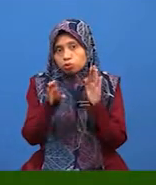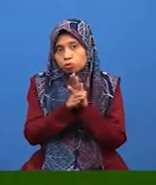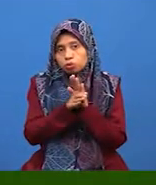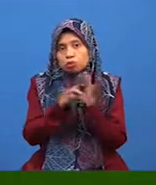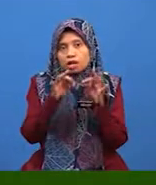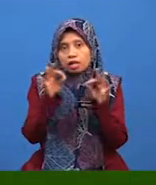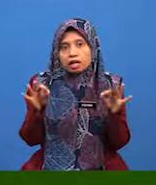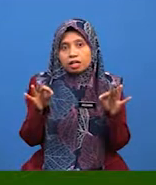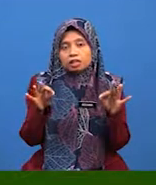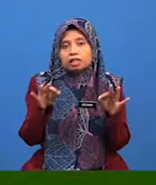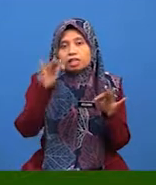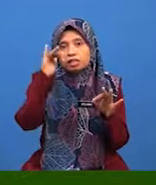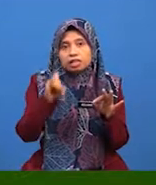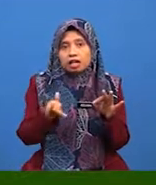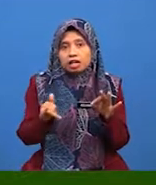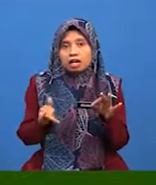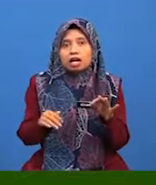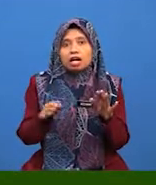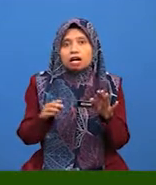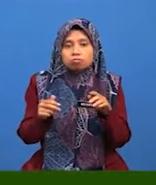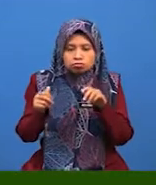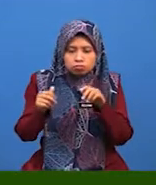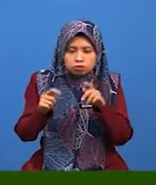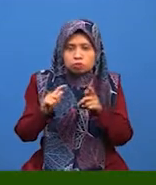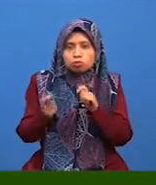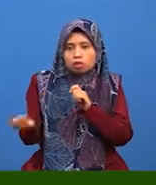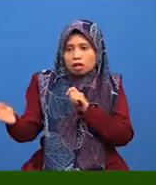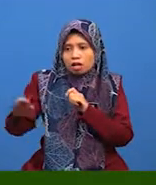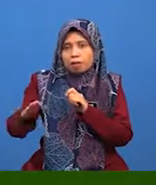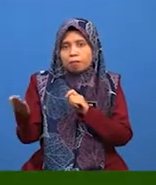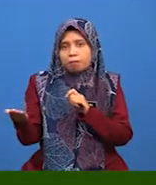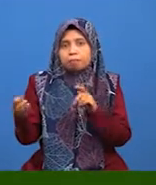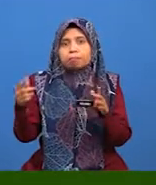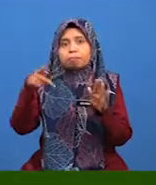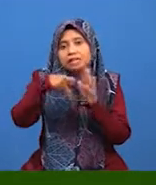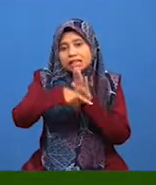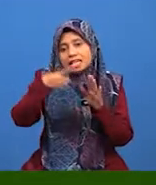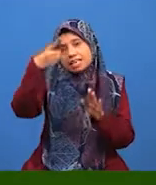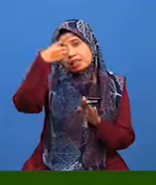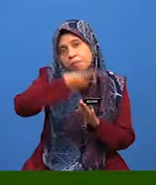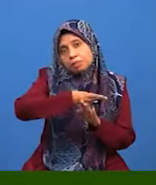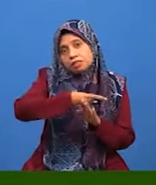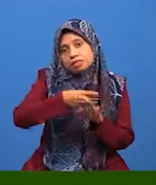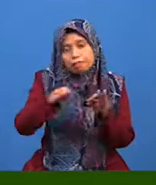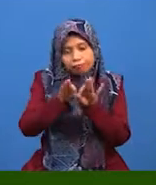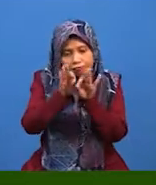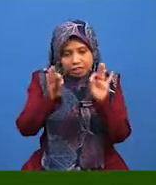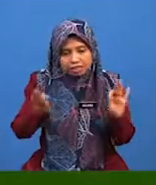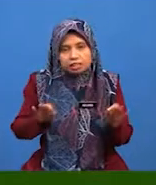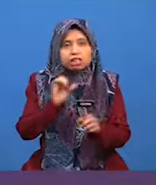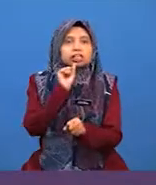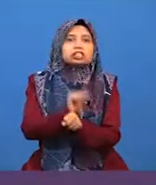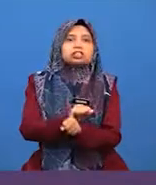contoh-contoh ayat yang mengalami proses perdepanan frasa kerja.